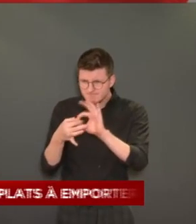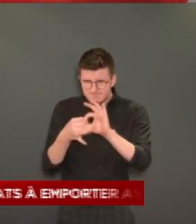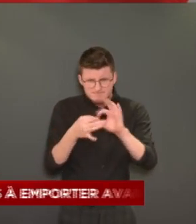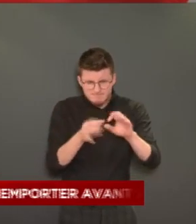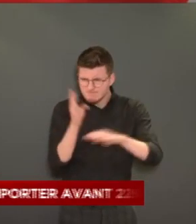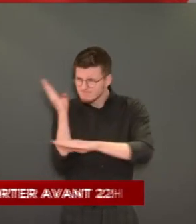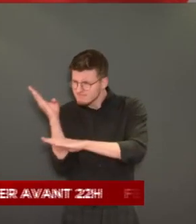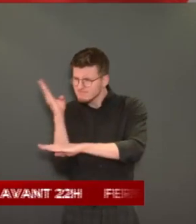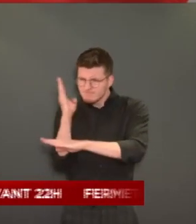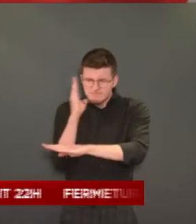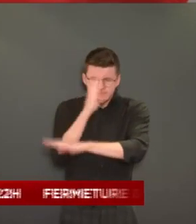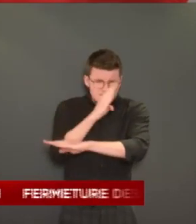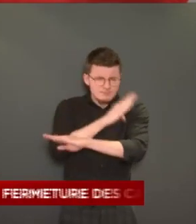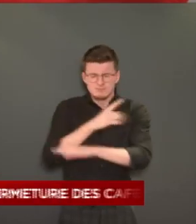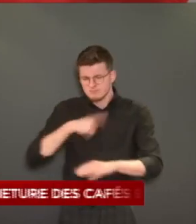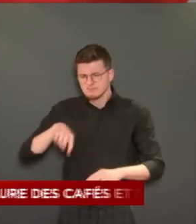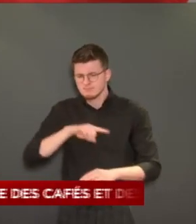d'affiner encore notre baromètre.